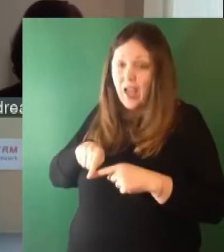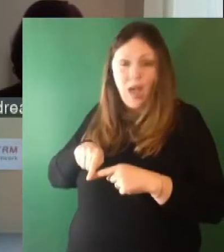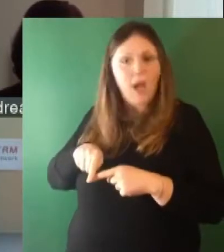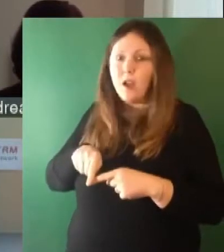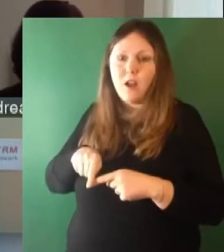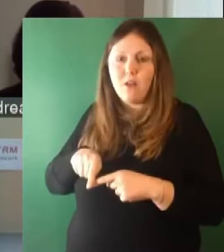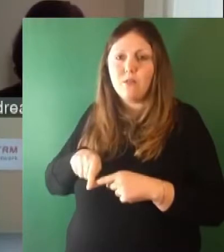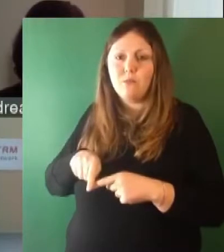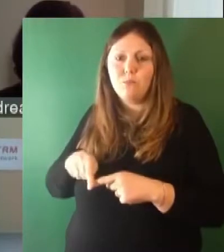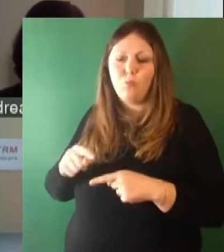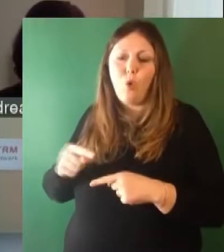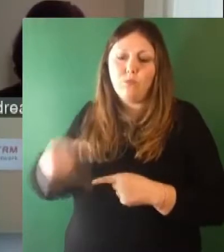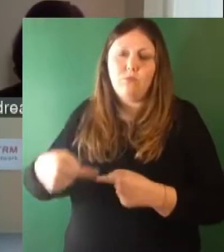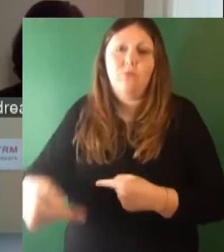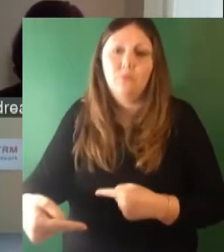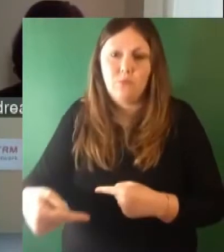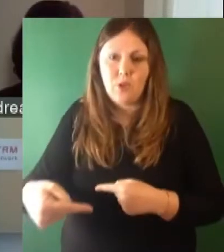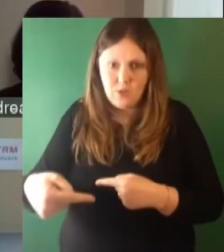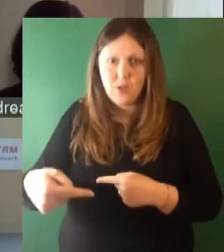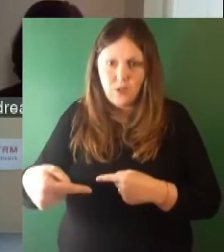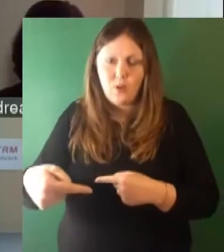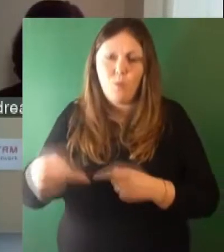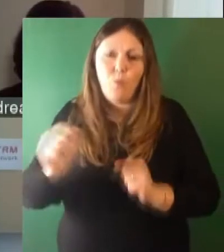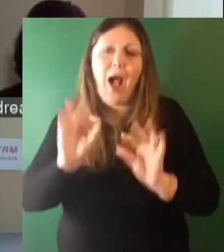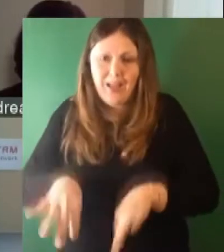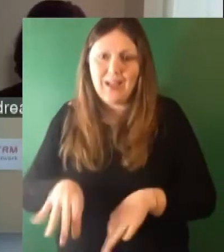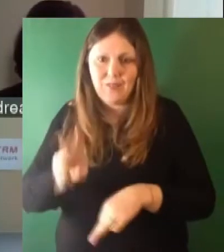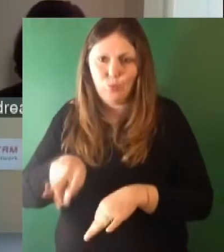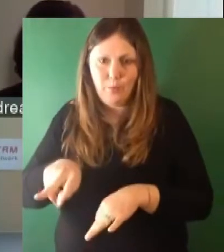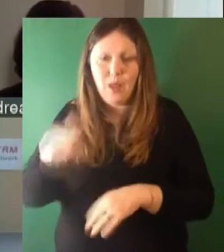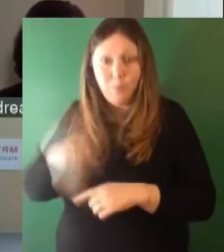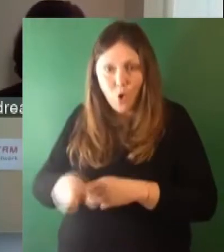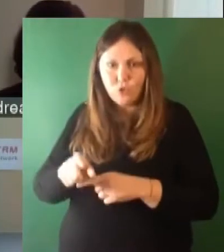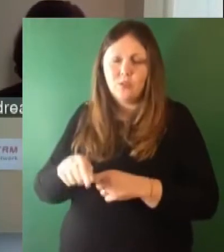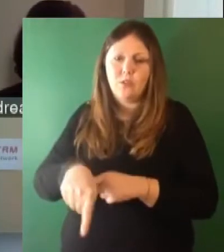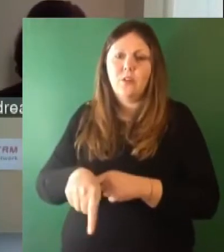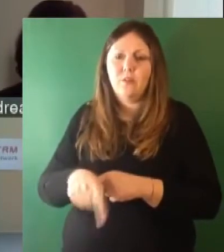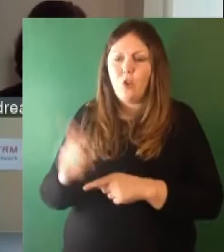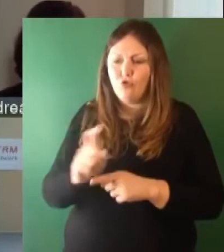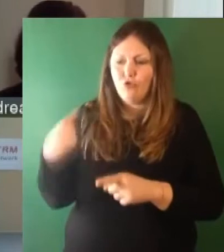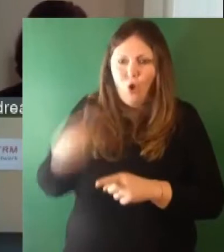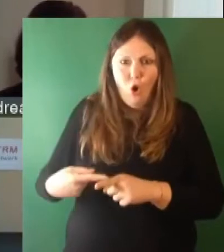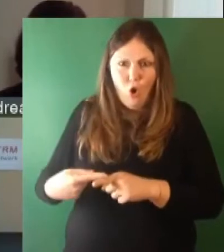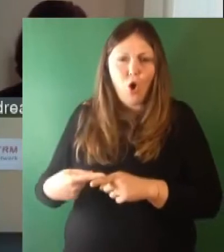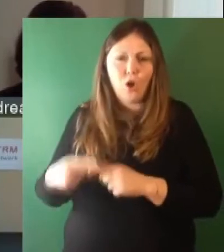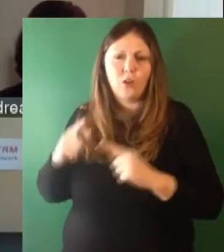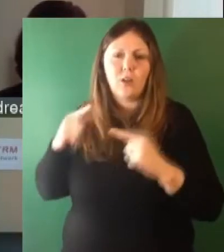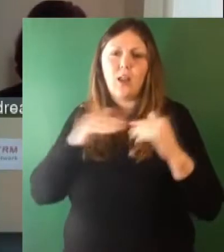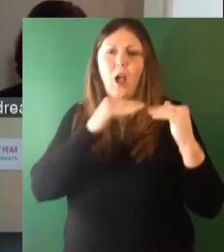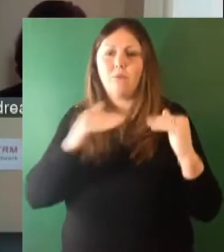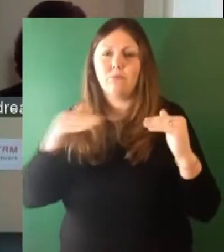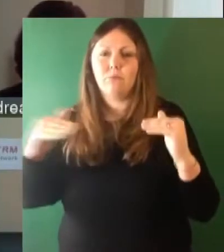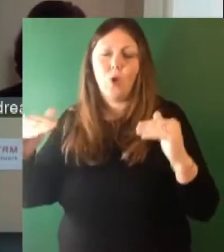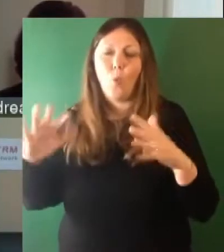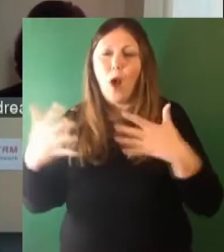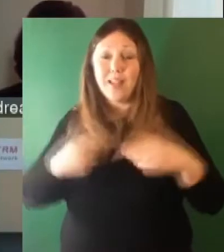2 o 3 giorni, perché negli ultimi giorni, in maniera abbastanza costante, stiamo notificando circa 100 casi al